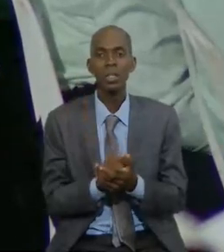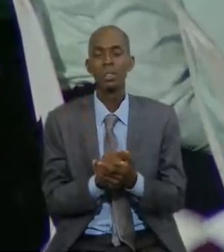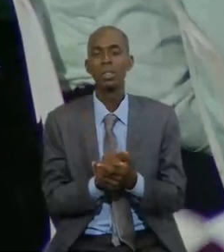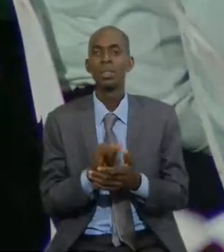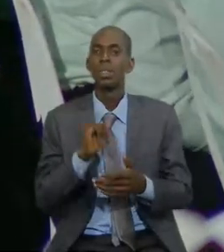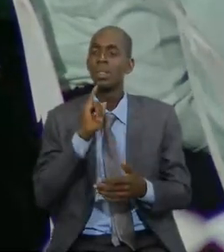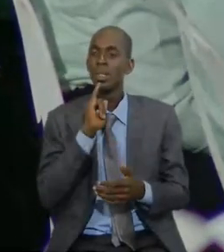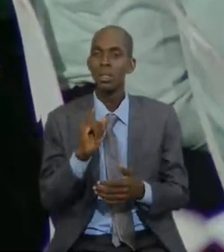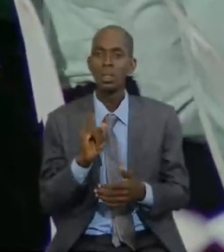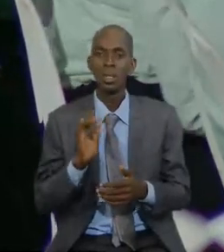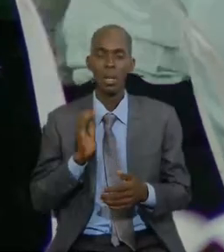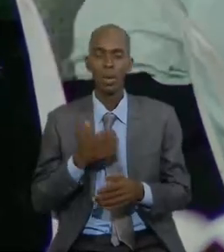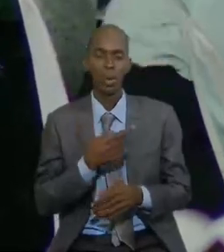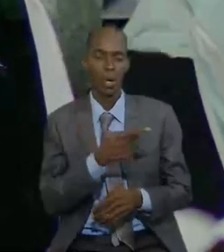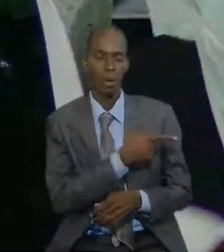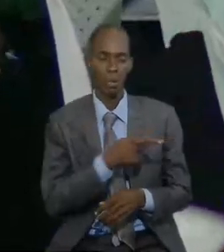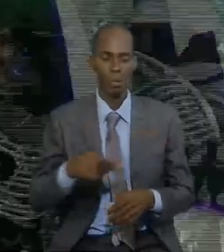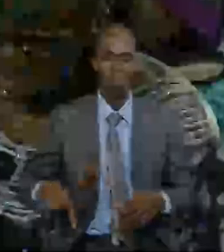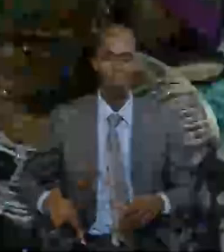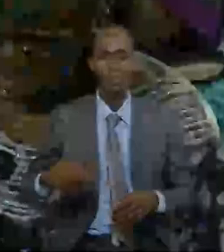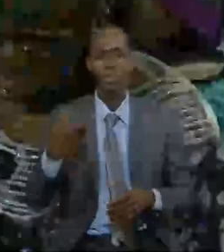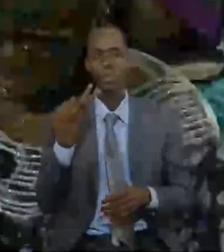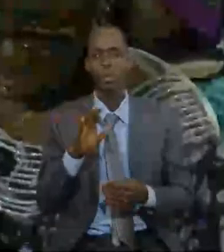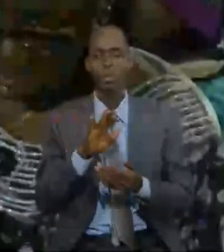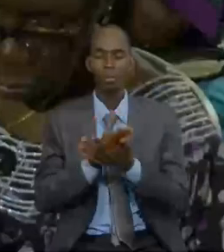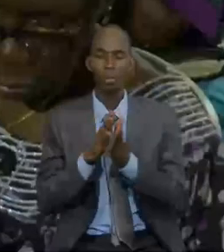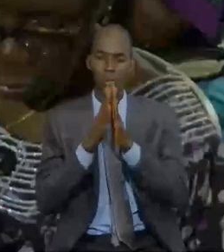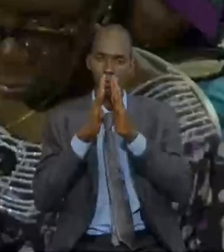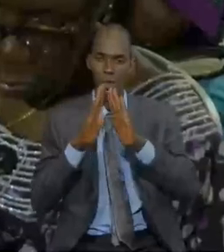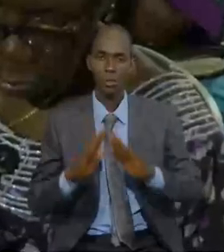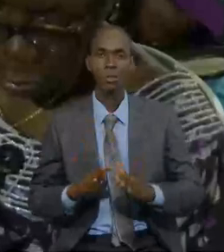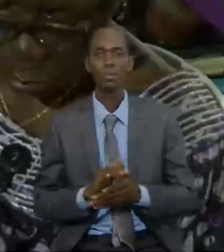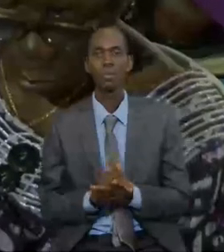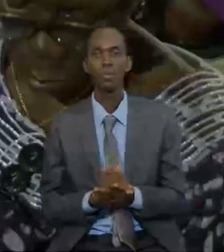et c'est lui qui est notre prince de paix